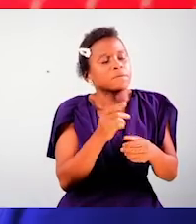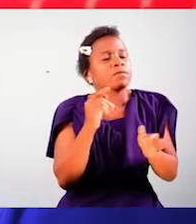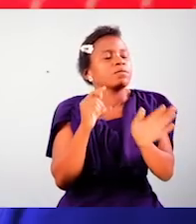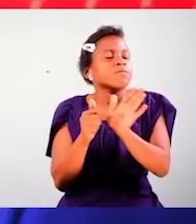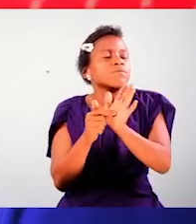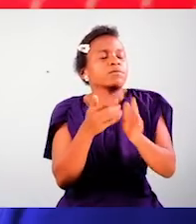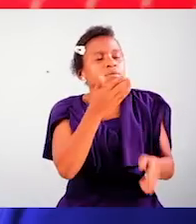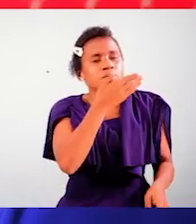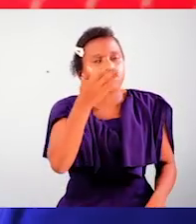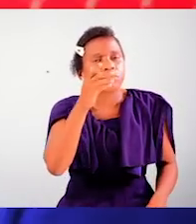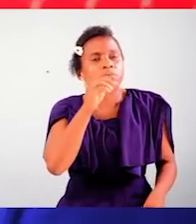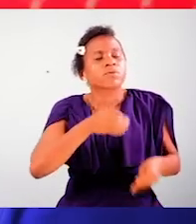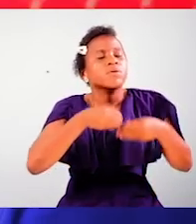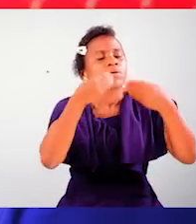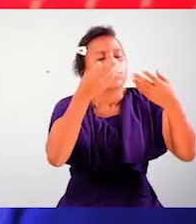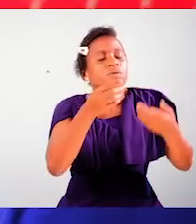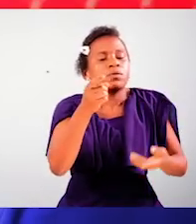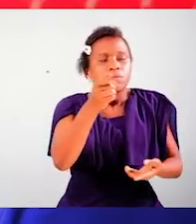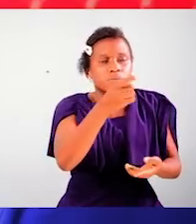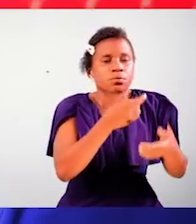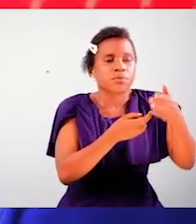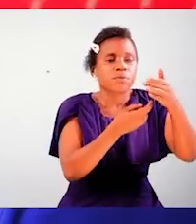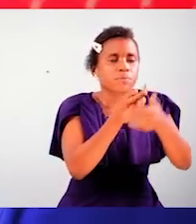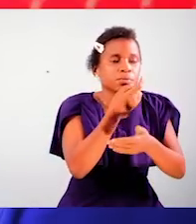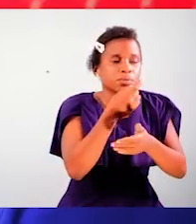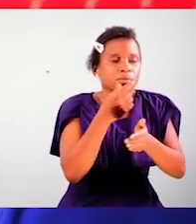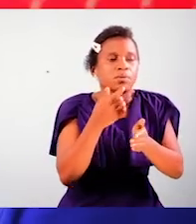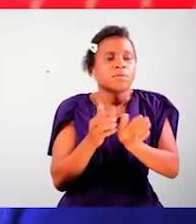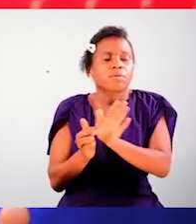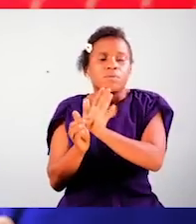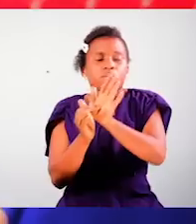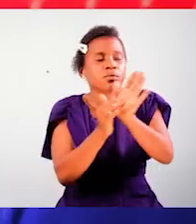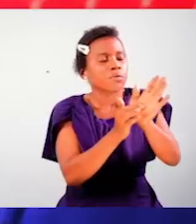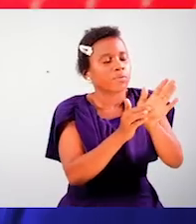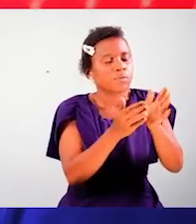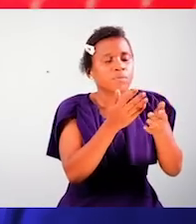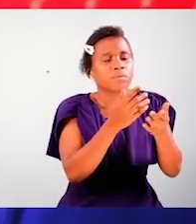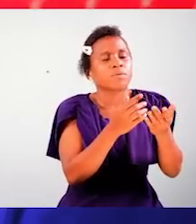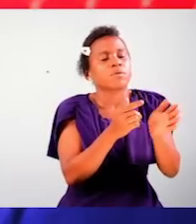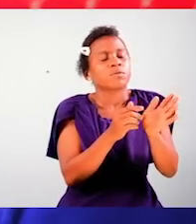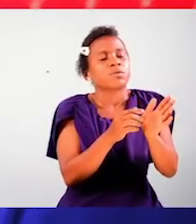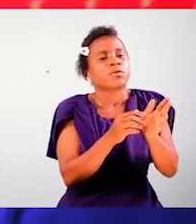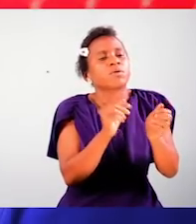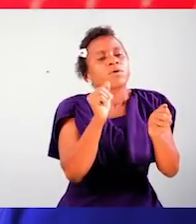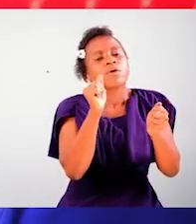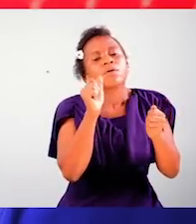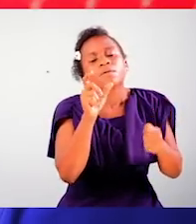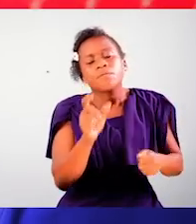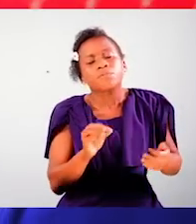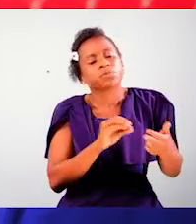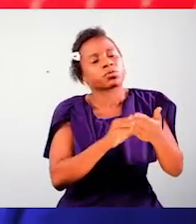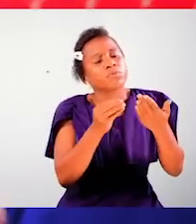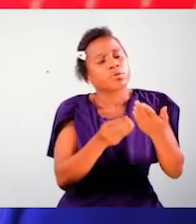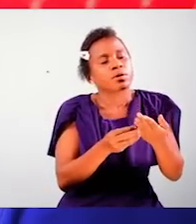zimetoka. Pesa zinainisha nani anatakiwa kupewa. Lakini inasemekana kuna hela nyingi wamepewa watu